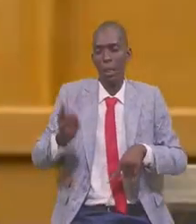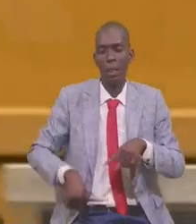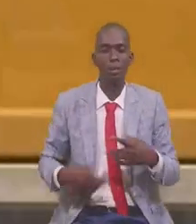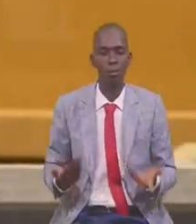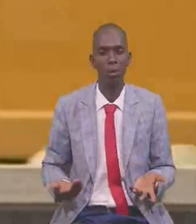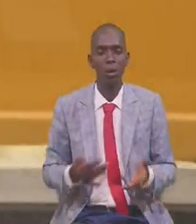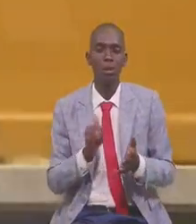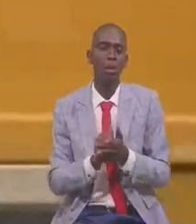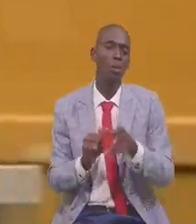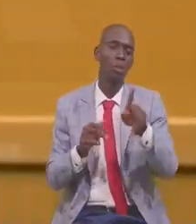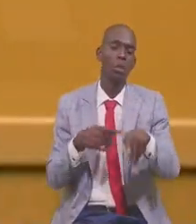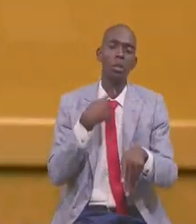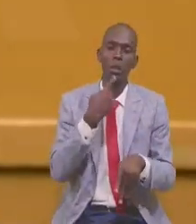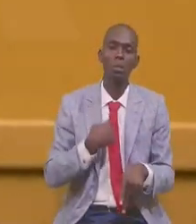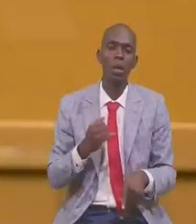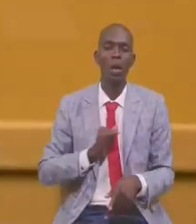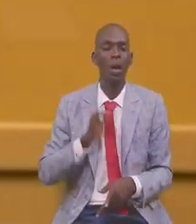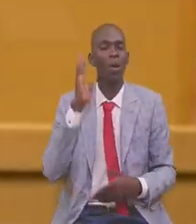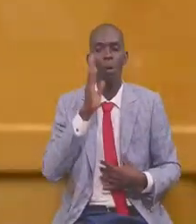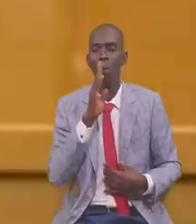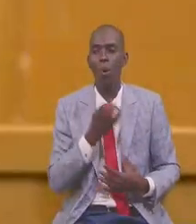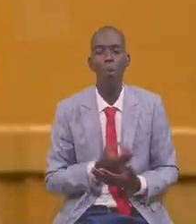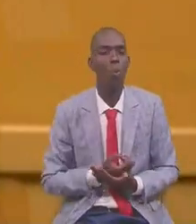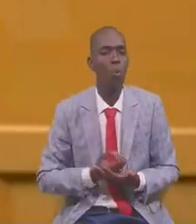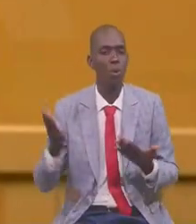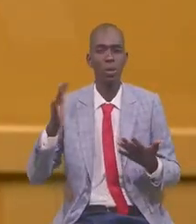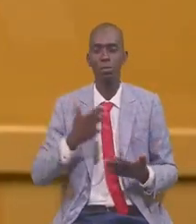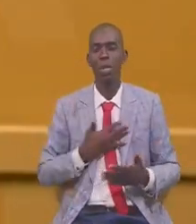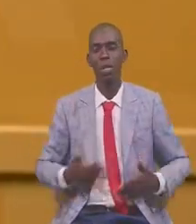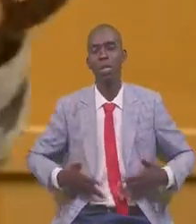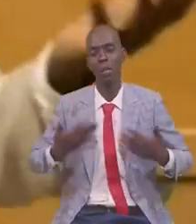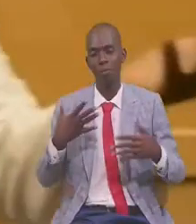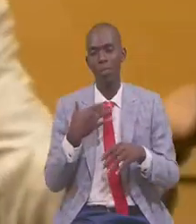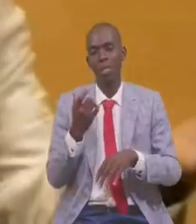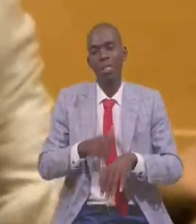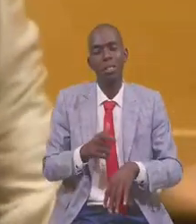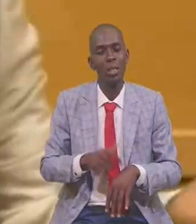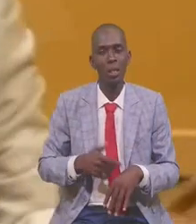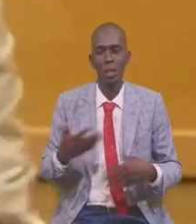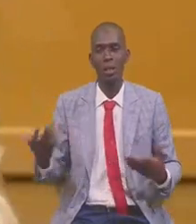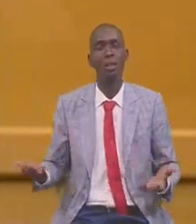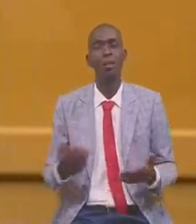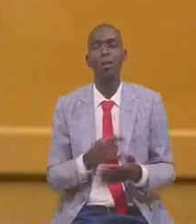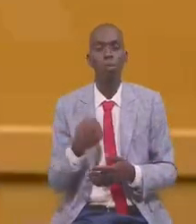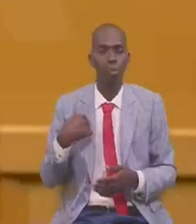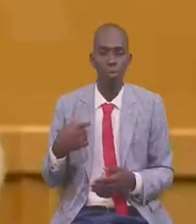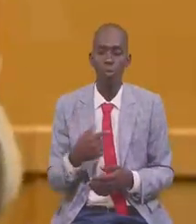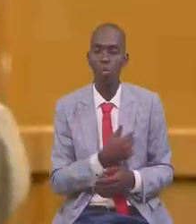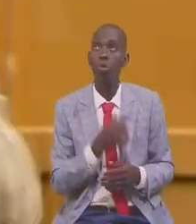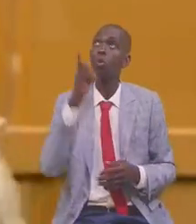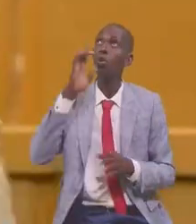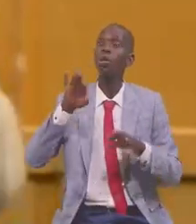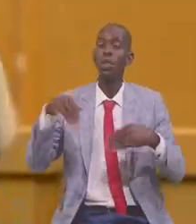ont dit que je serais en train de gaspiller ma vie et mon temps. Si on donne l'opportunité à tout le